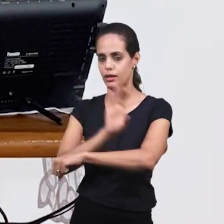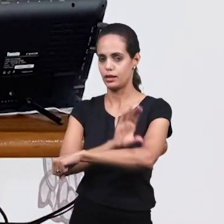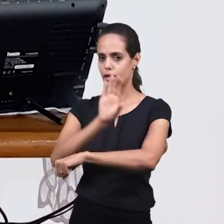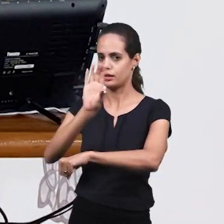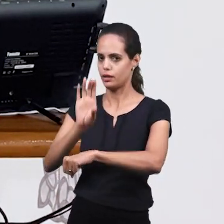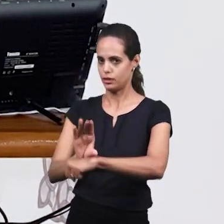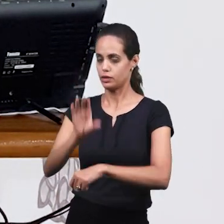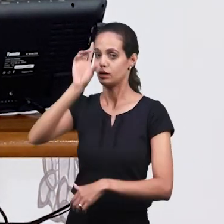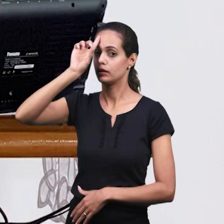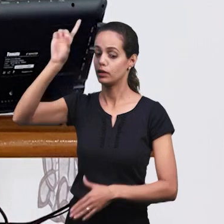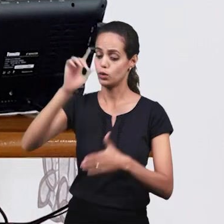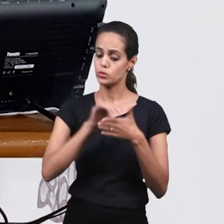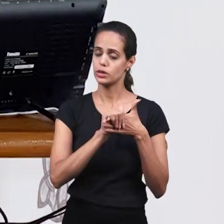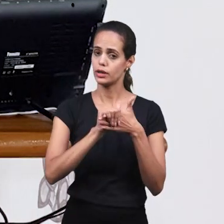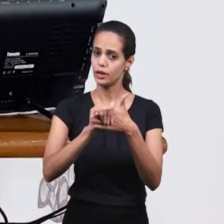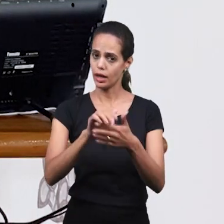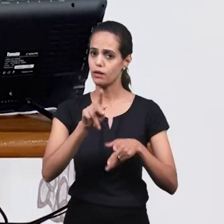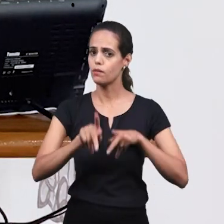eux.